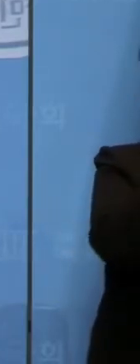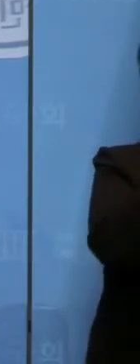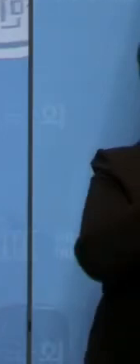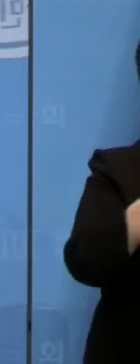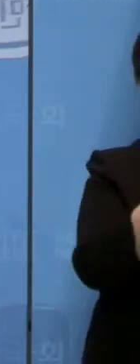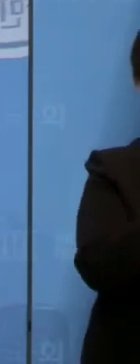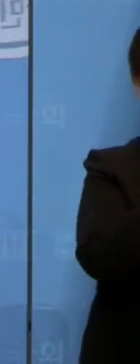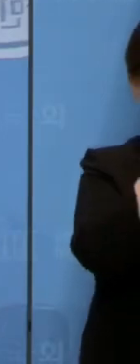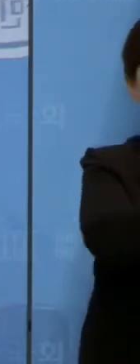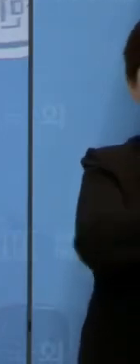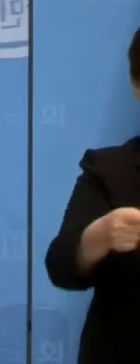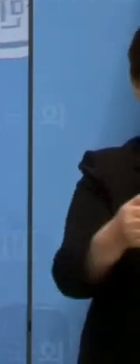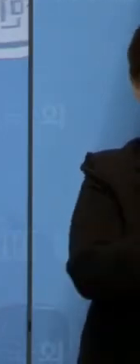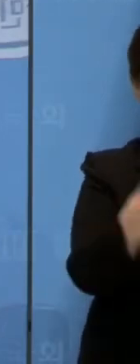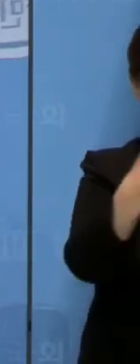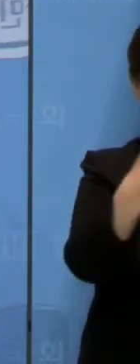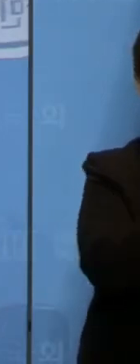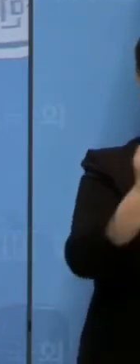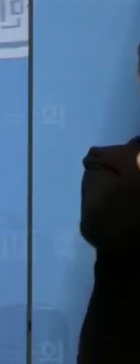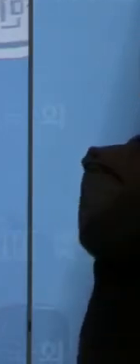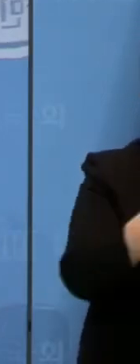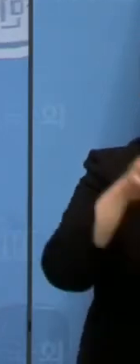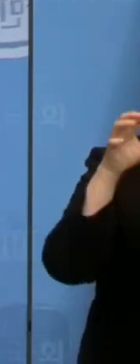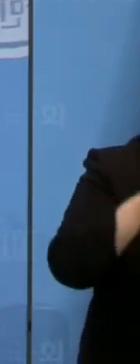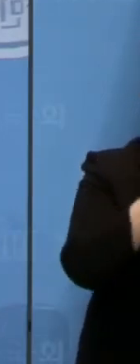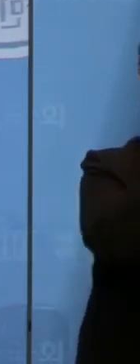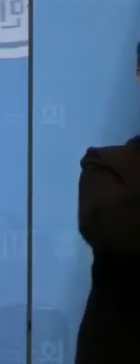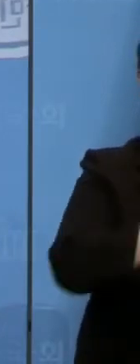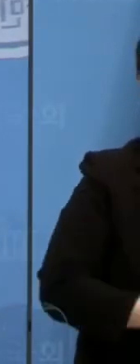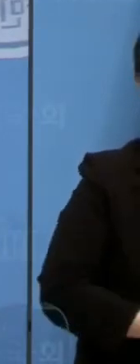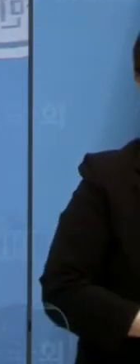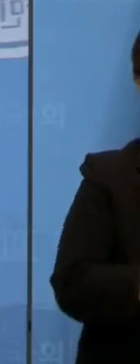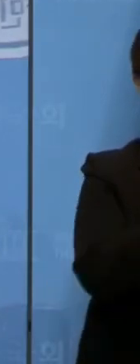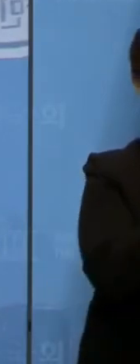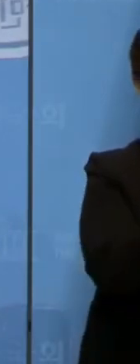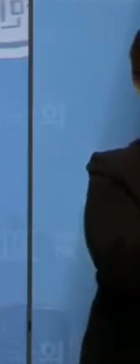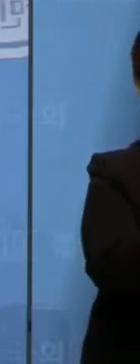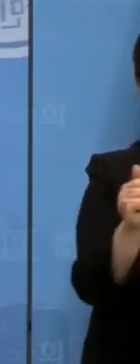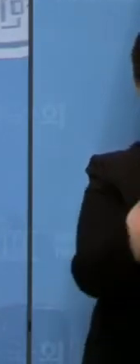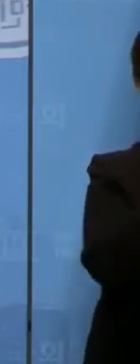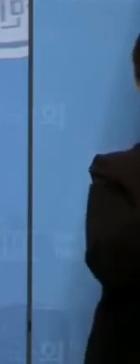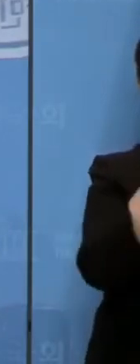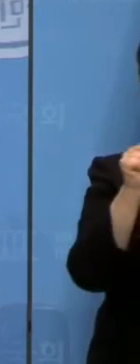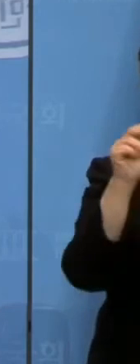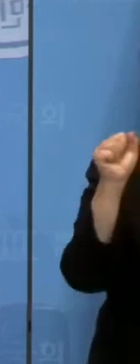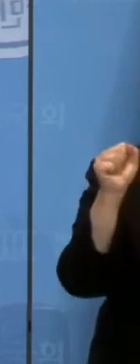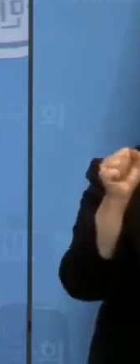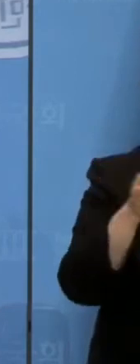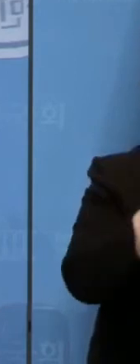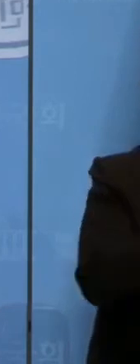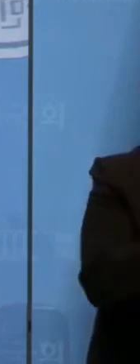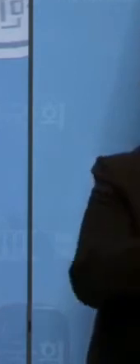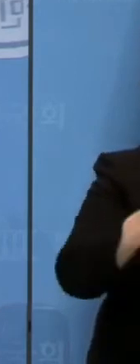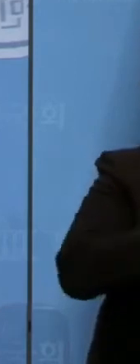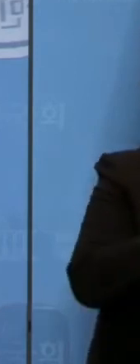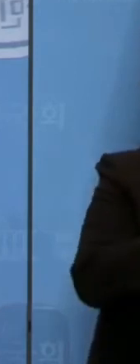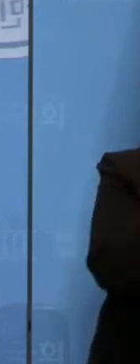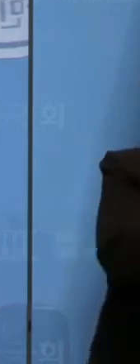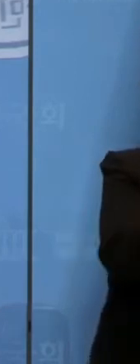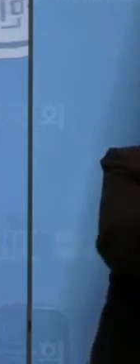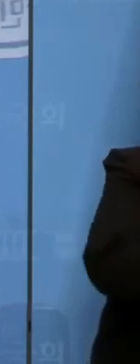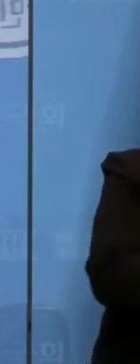학살당하고 3,000명이 구금당했습니다. 미얀마 시민들은 SNS를 통해서 군부의 만행을 알리고